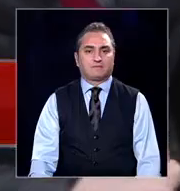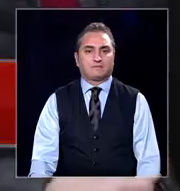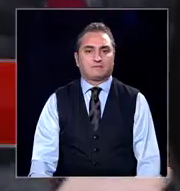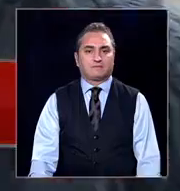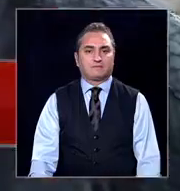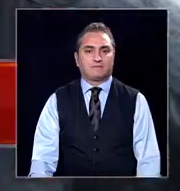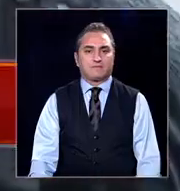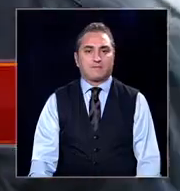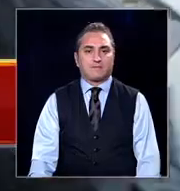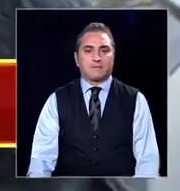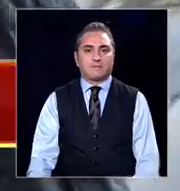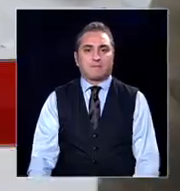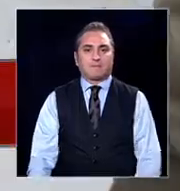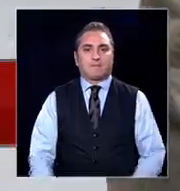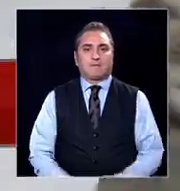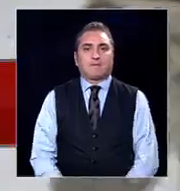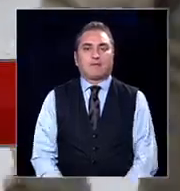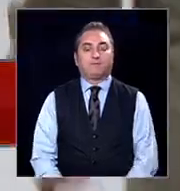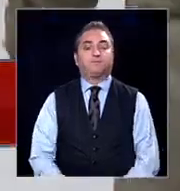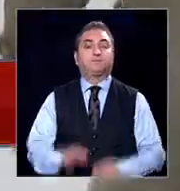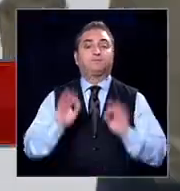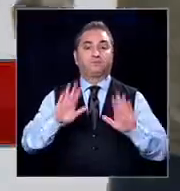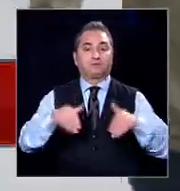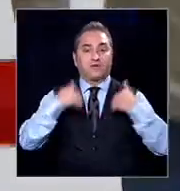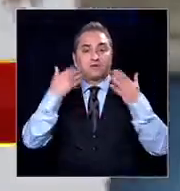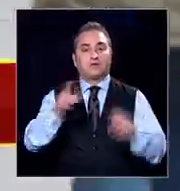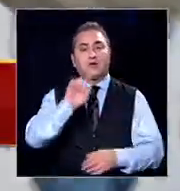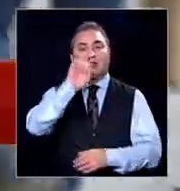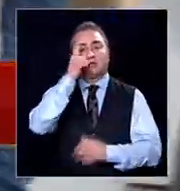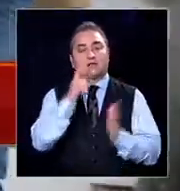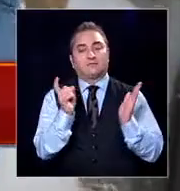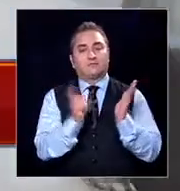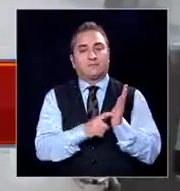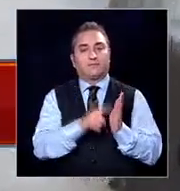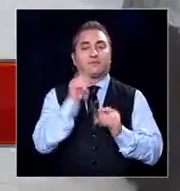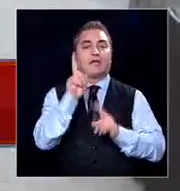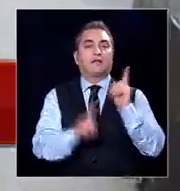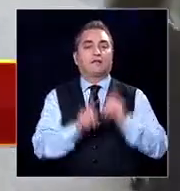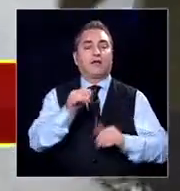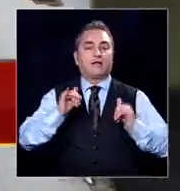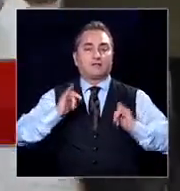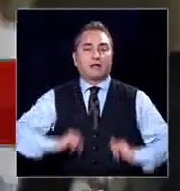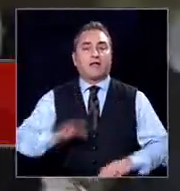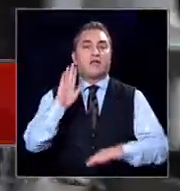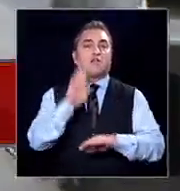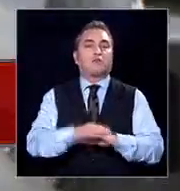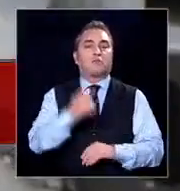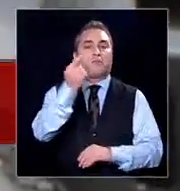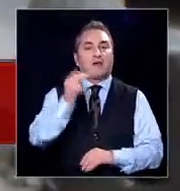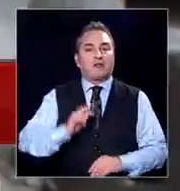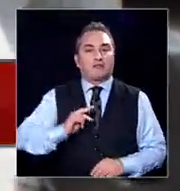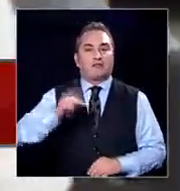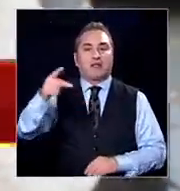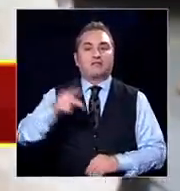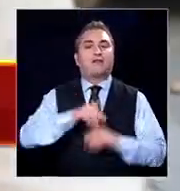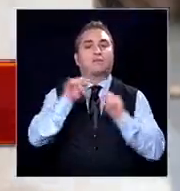para transferi. İnşallah öyle daha güzel olur. Artık her işimizi tek tuşla internet sayesinde yapabiliyoruz. Para transferlerinin de öyle.